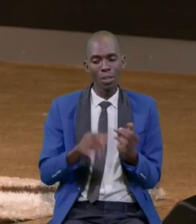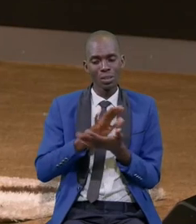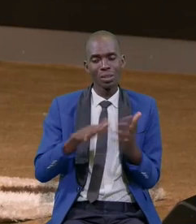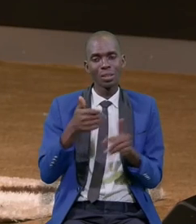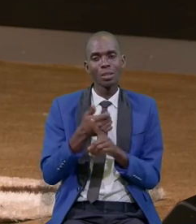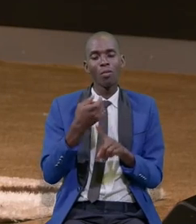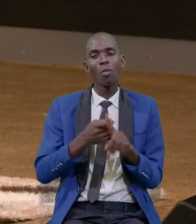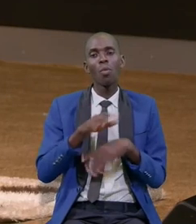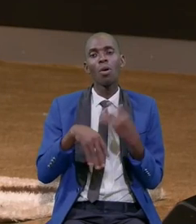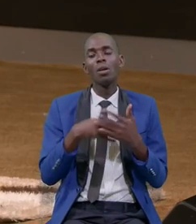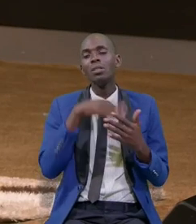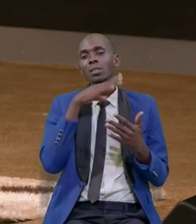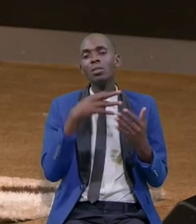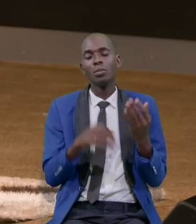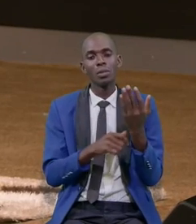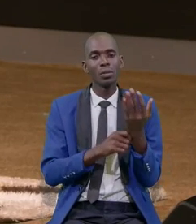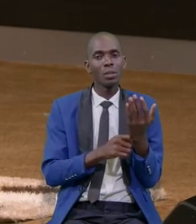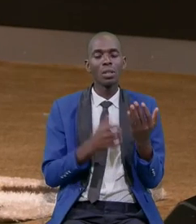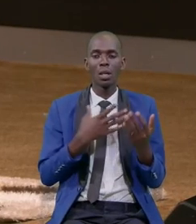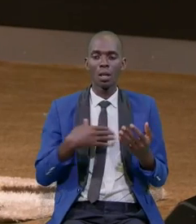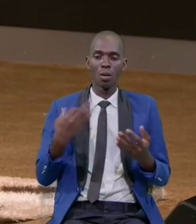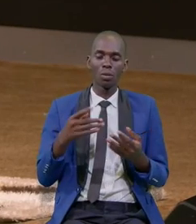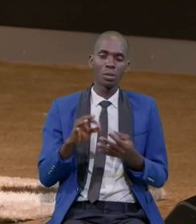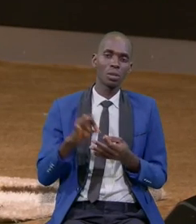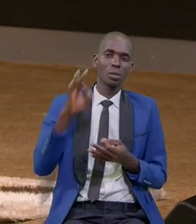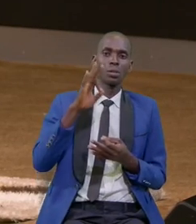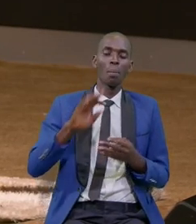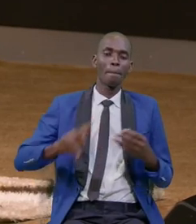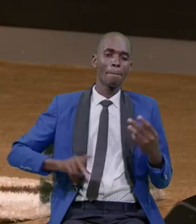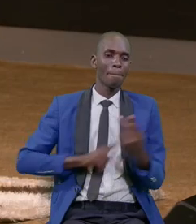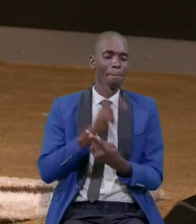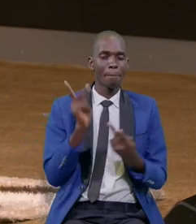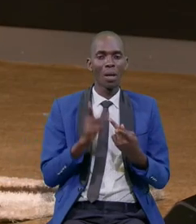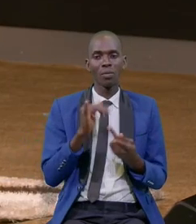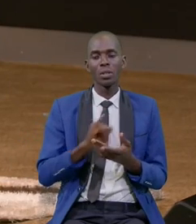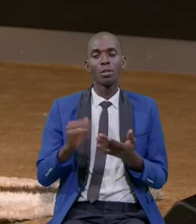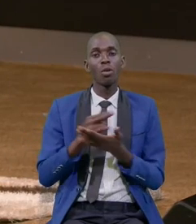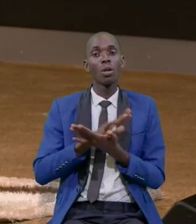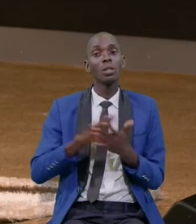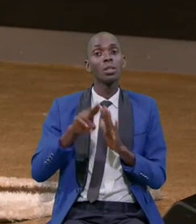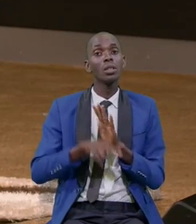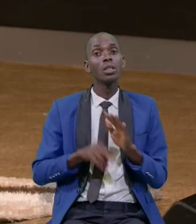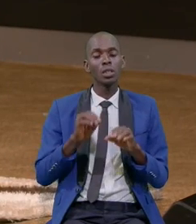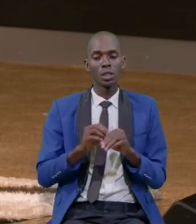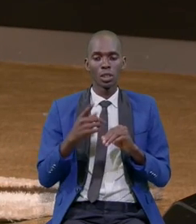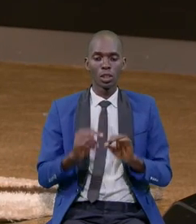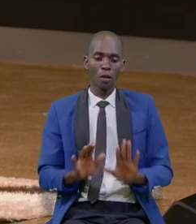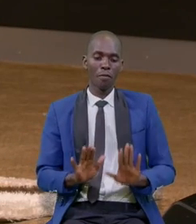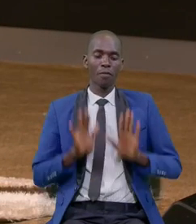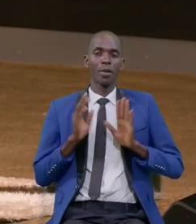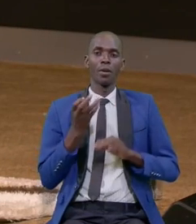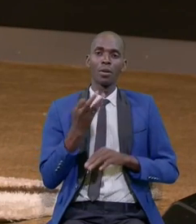l'esprit, en achevant notre sanctification dans la crainte de